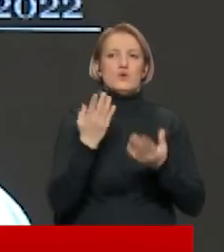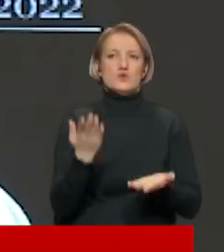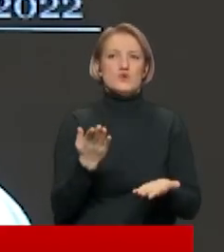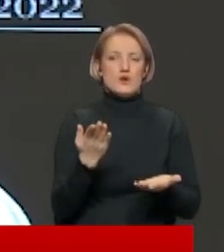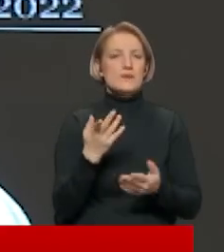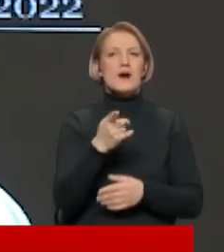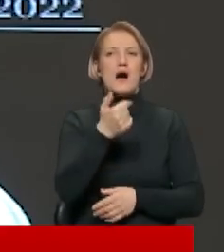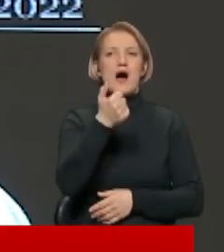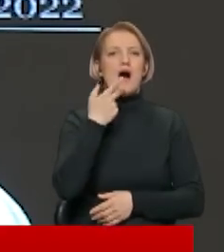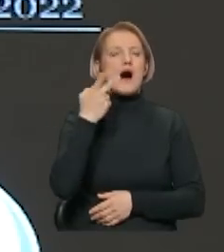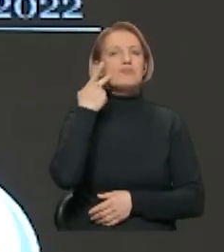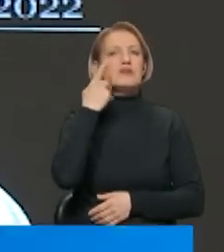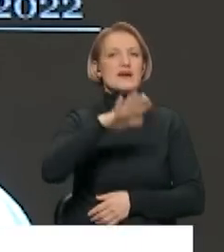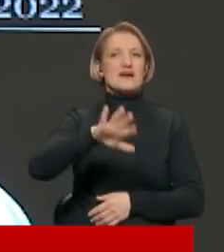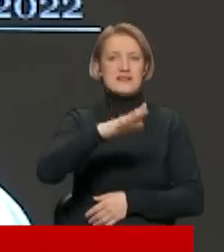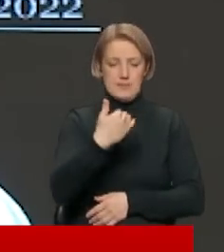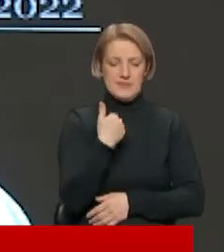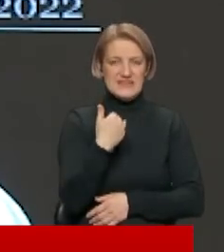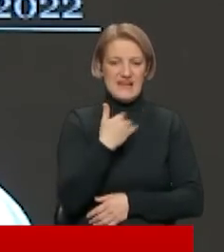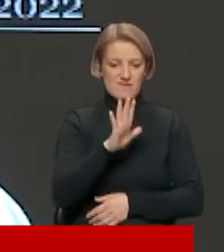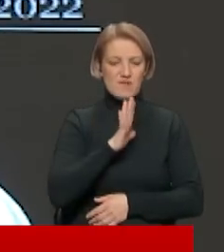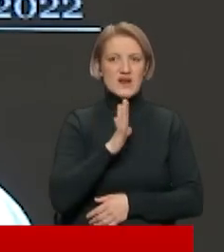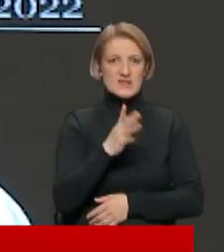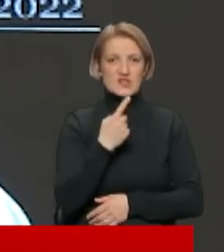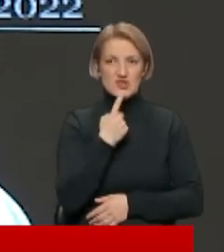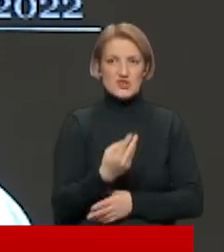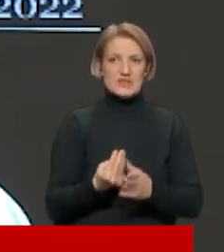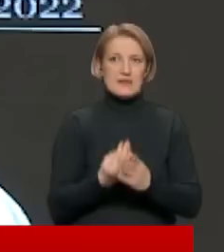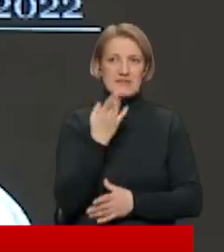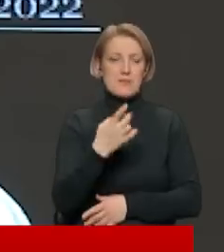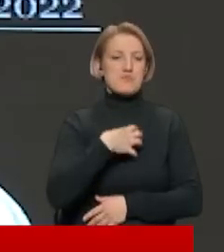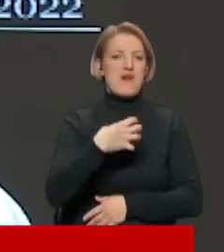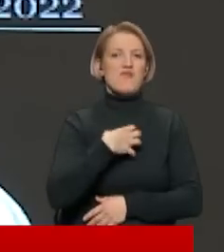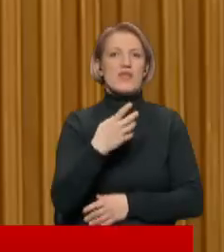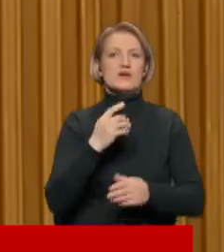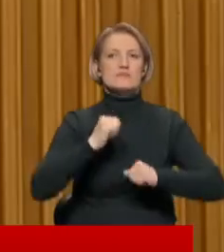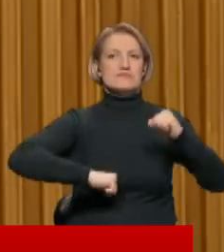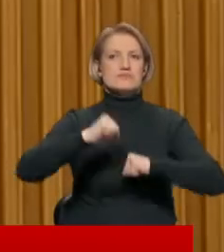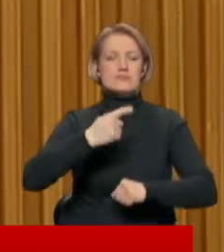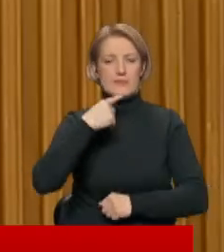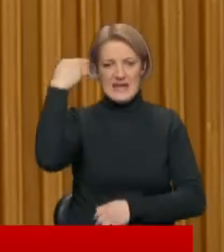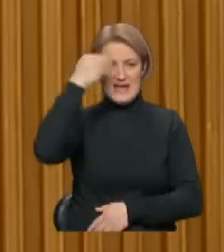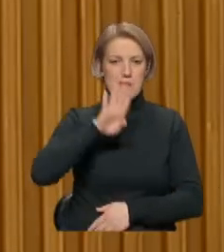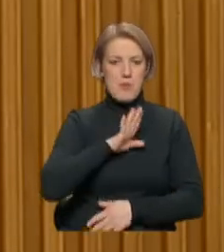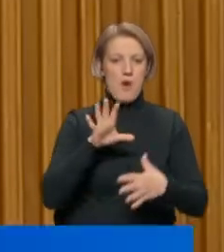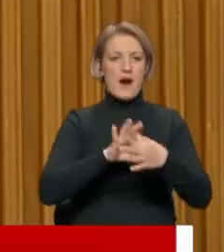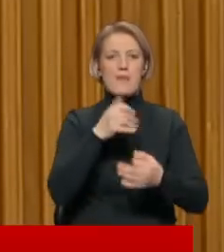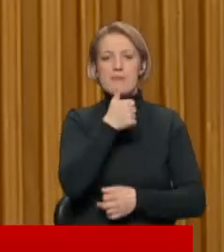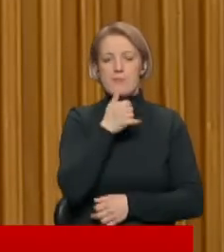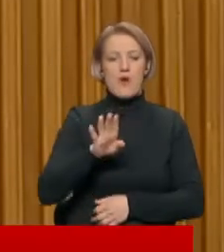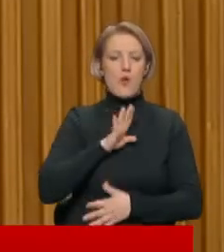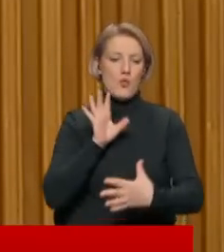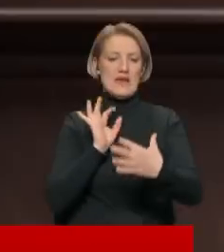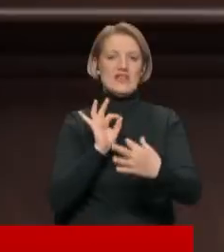müdahil olan ablaların da bizde varız çıkışı bir menfaat çatışmasıdır Ekrem İmamoğlu ile baba